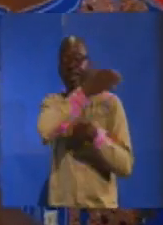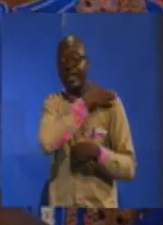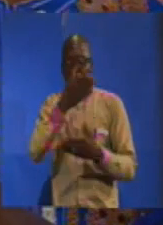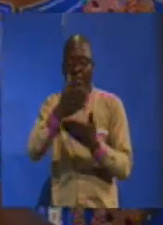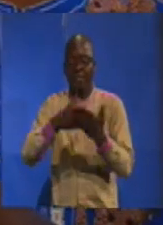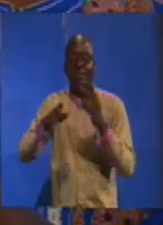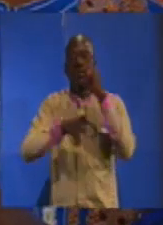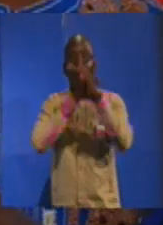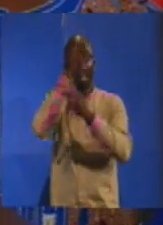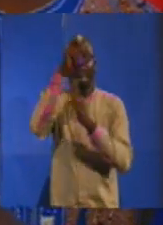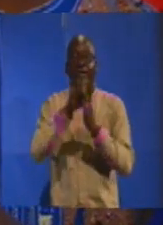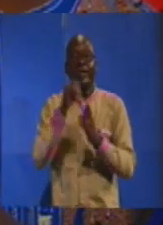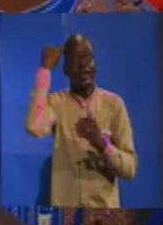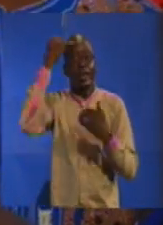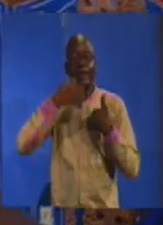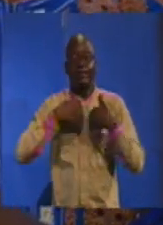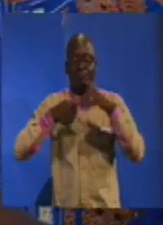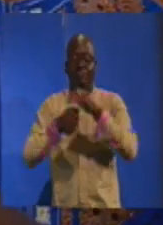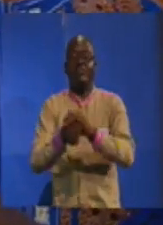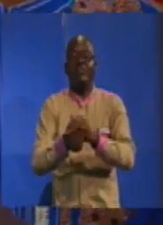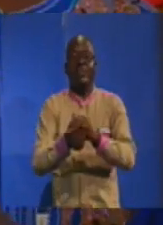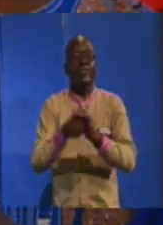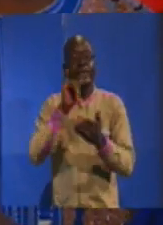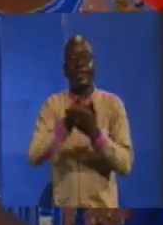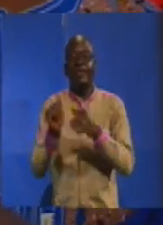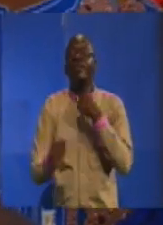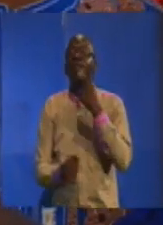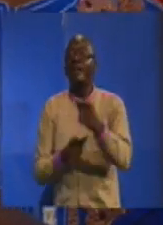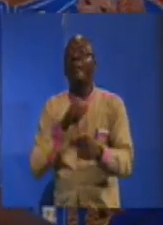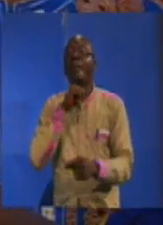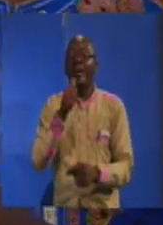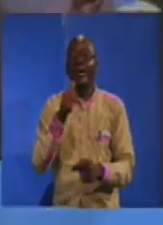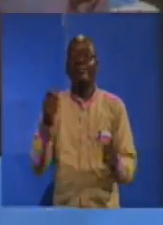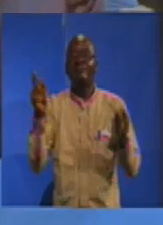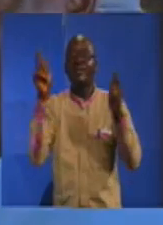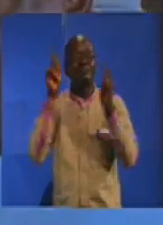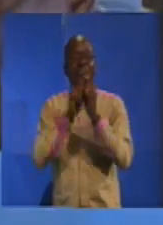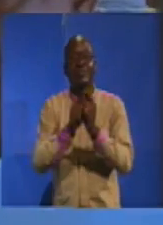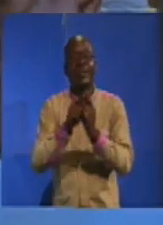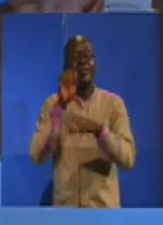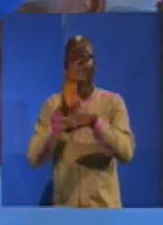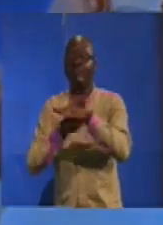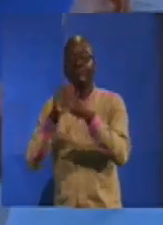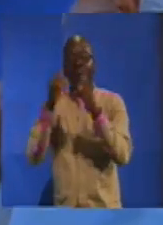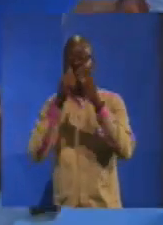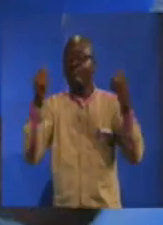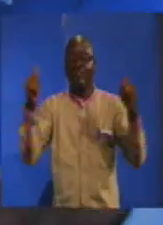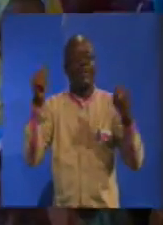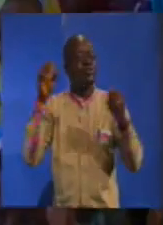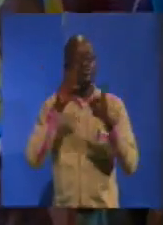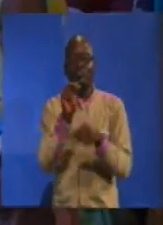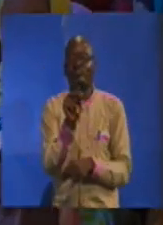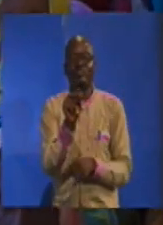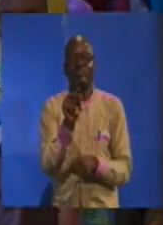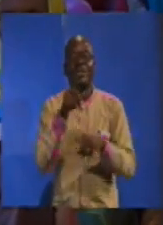ces populations, il y a les réfugiés. Et il ne s'agit pas de dire que les réfugiés, c'est pas une stigmatisation des réfugiés, loin de là,